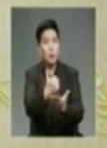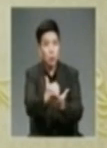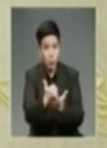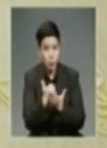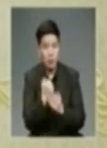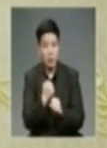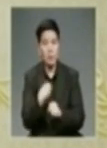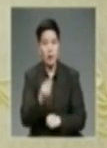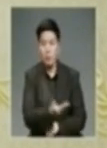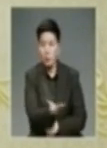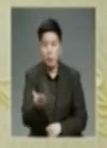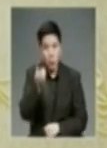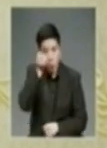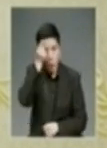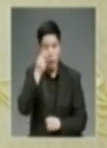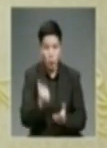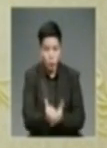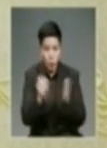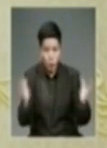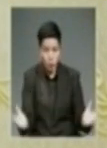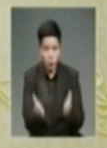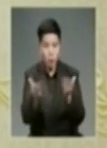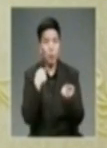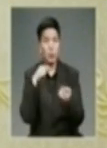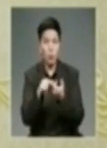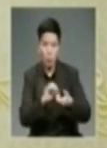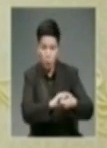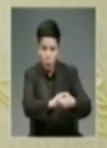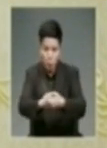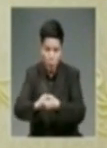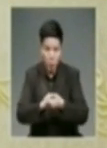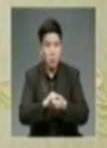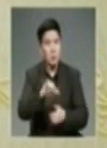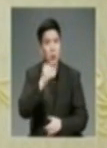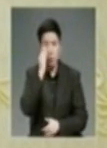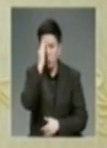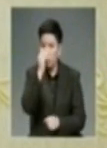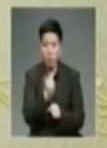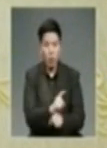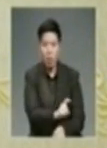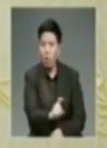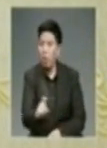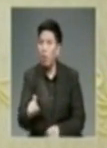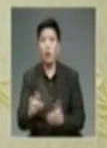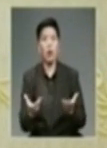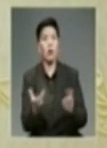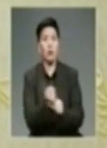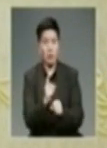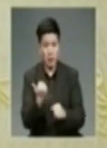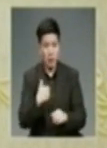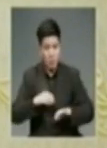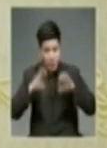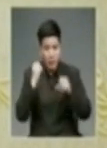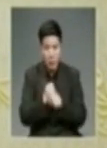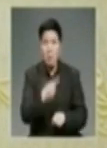ช่วยกันสร้างความเข้าใจช่วยกระตุ้นสร้างความร่วมมือมีฉะนั้นทุกอย่างมันก็เป็นไปไม่ได้อย่างแน่นอนไม่ว่าจะอะไรก็ตามนะครับทุกอย่างที่รัฐบาลท